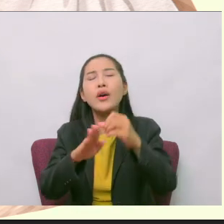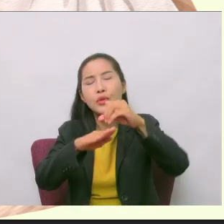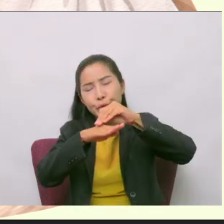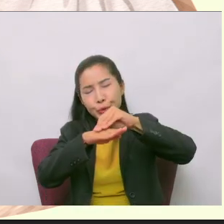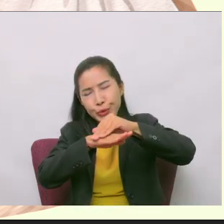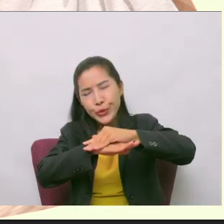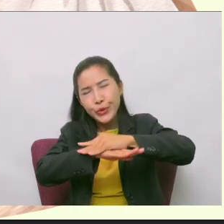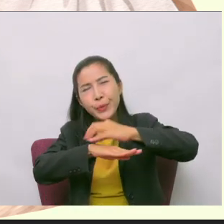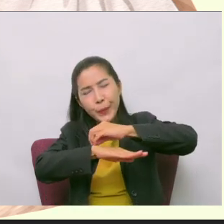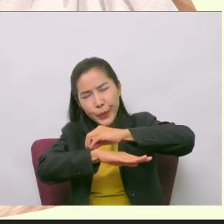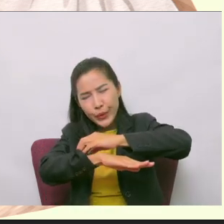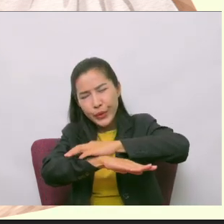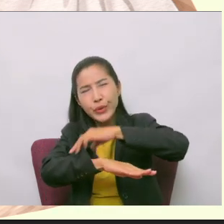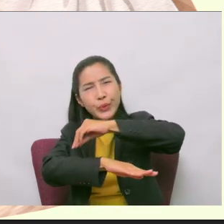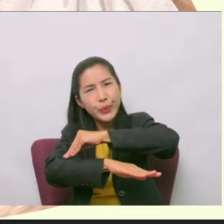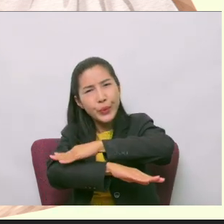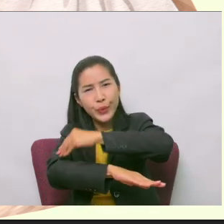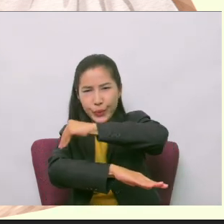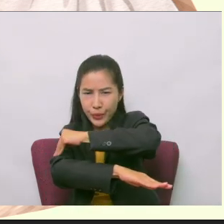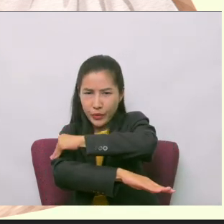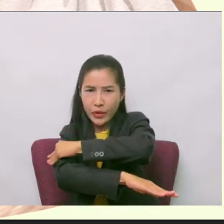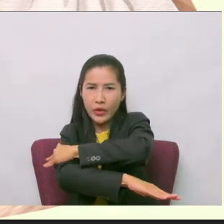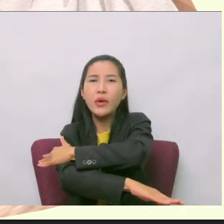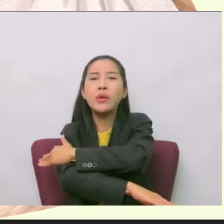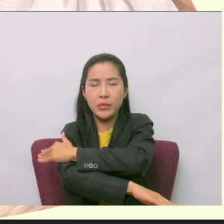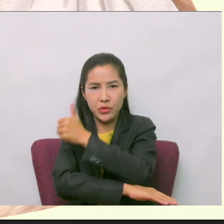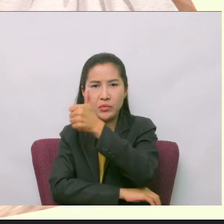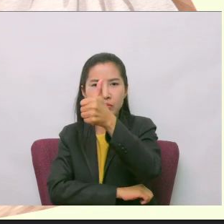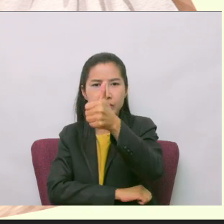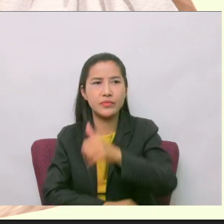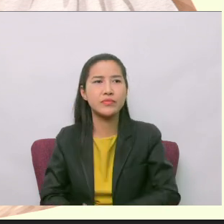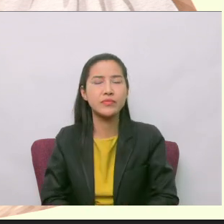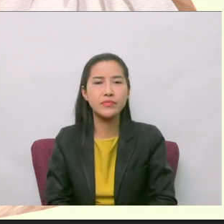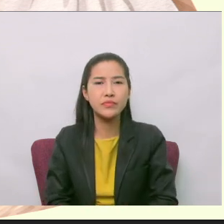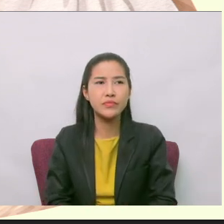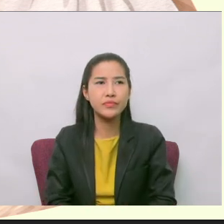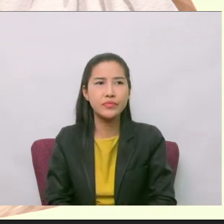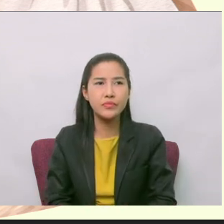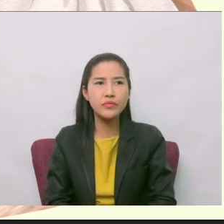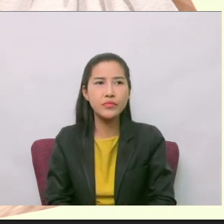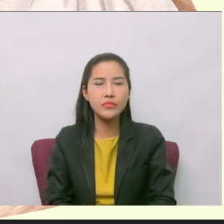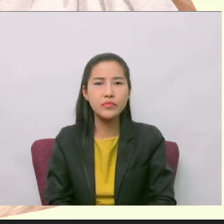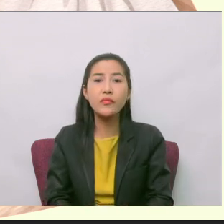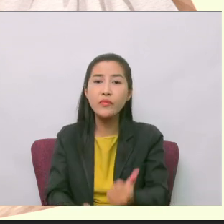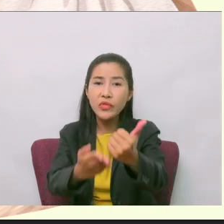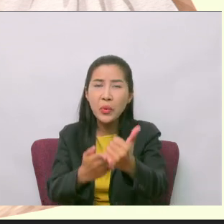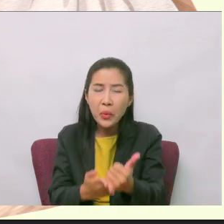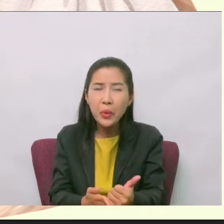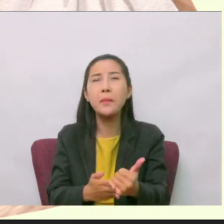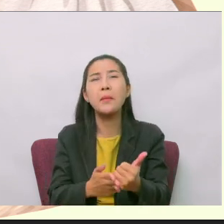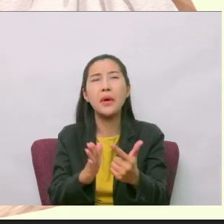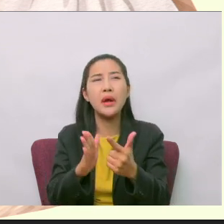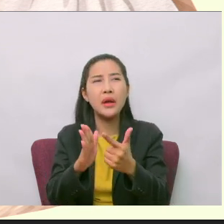หนังเราได้ง่ายขึ้นอีกอย่างนึงก็คือช่วยเรื่องของ ไม่ให้ตัวยาสมุนไพรบู